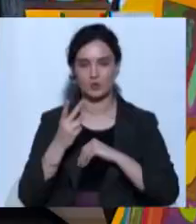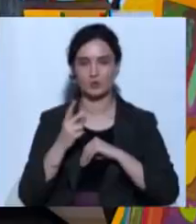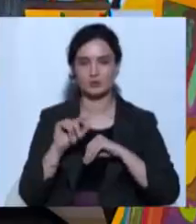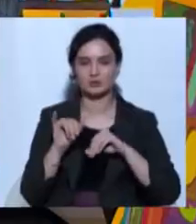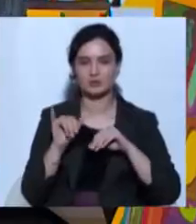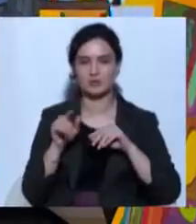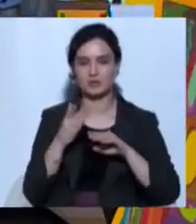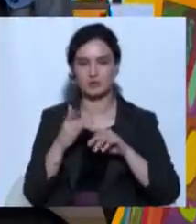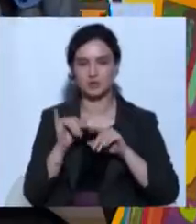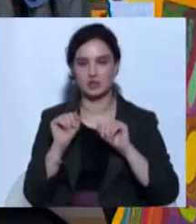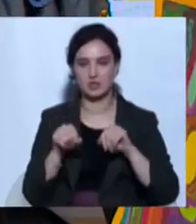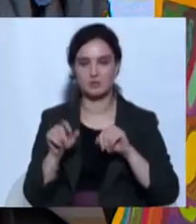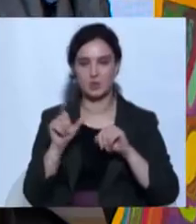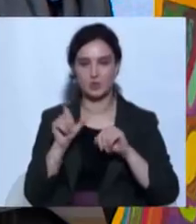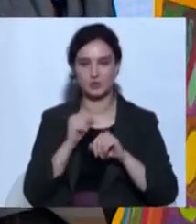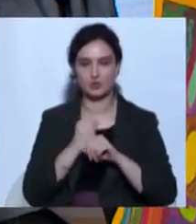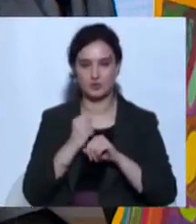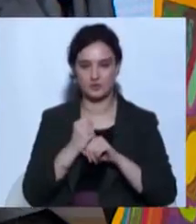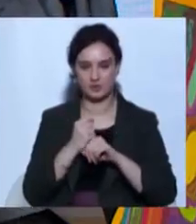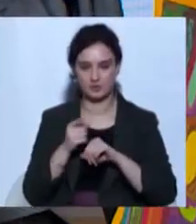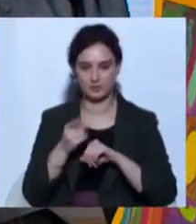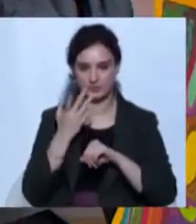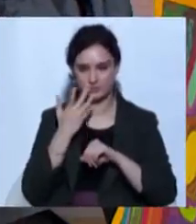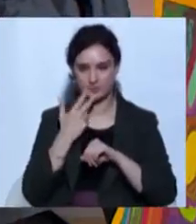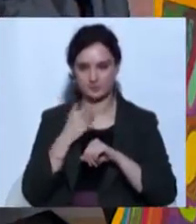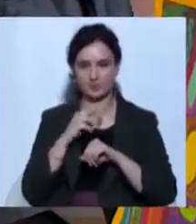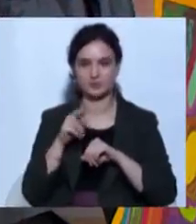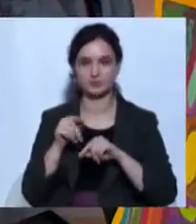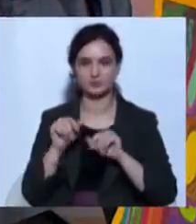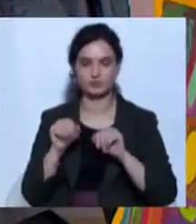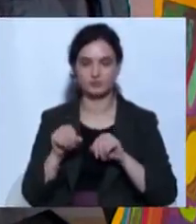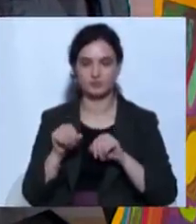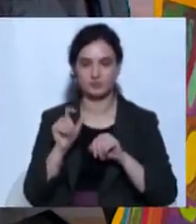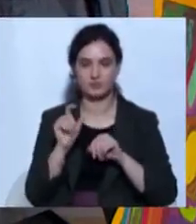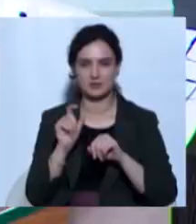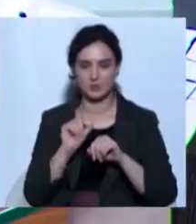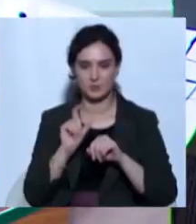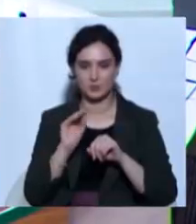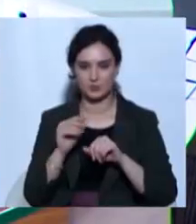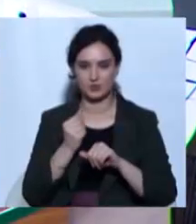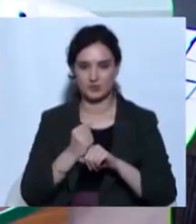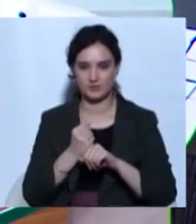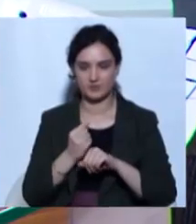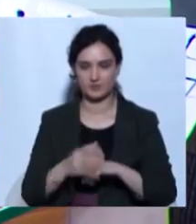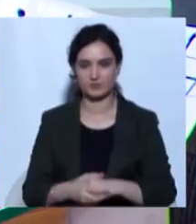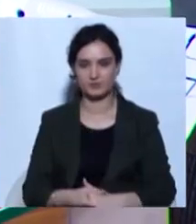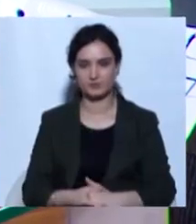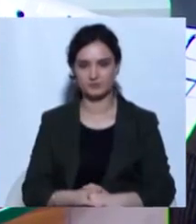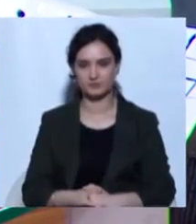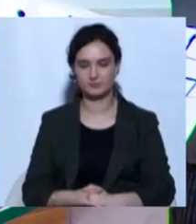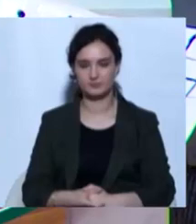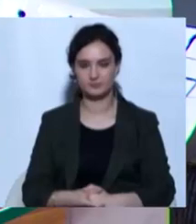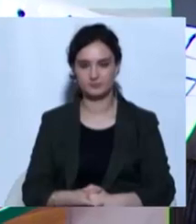სად კიდევ სად შეიძლება ლურჯი გავაწონასწოროთ ფერი და შეიძლება აი აქ პატარა ლურჯი გავაკეთოთ.